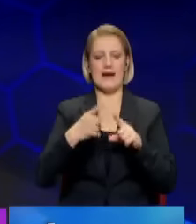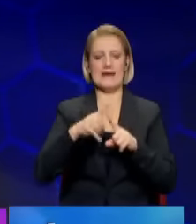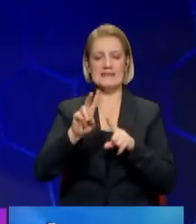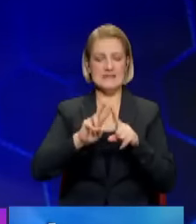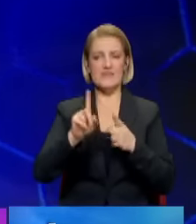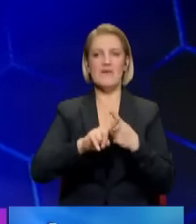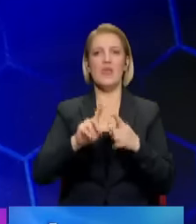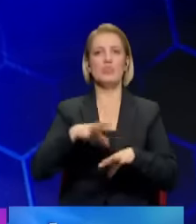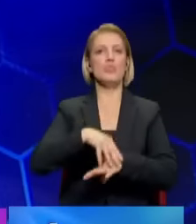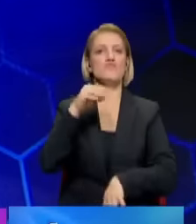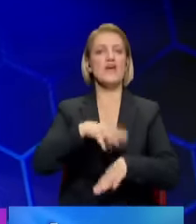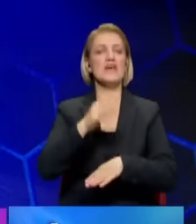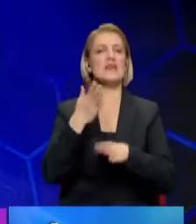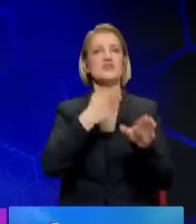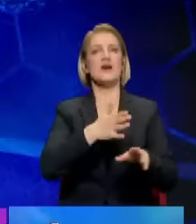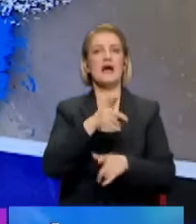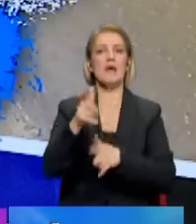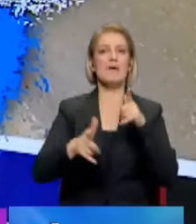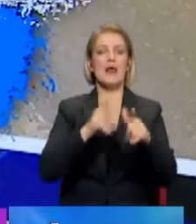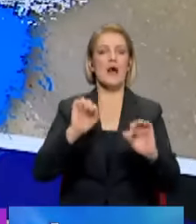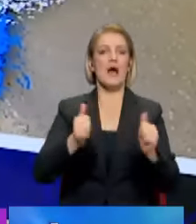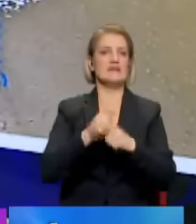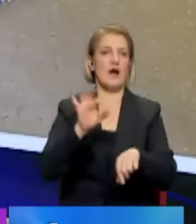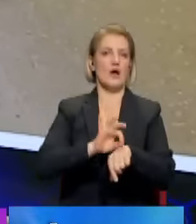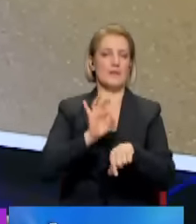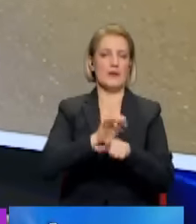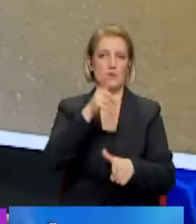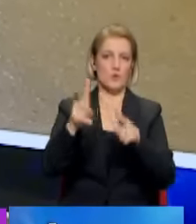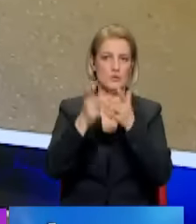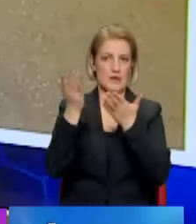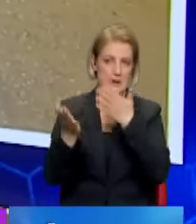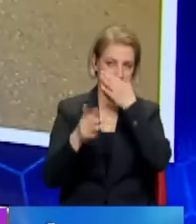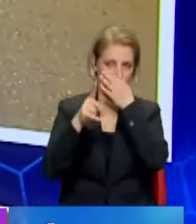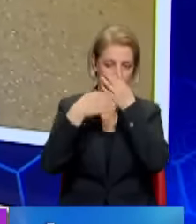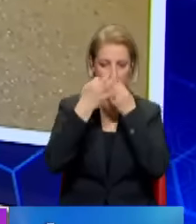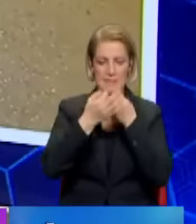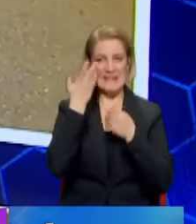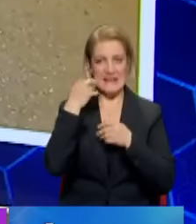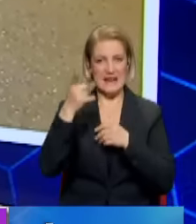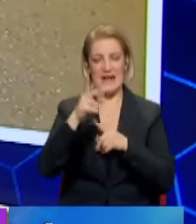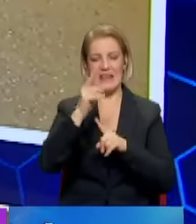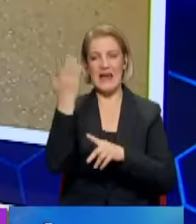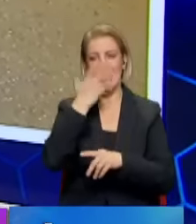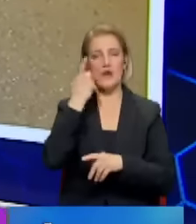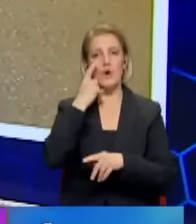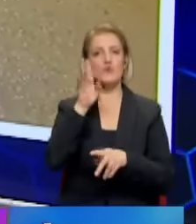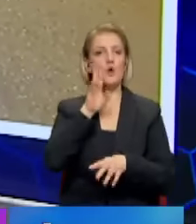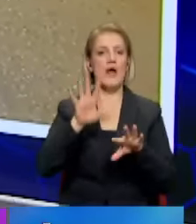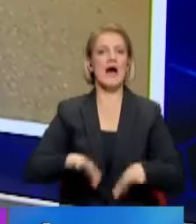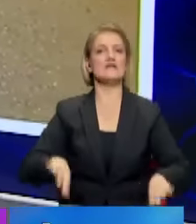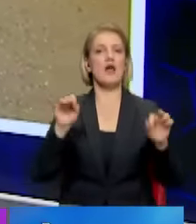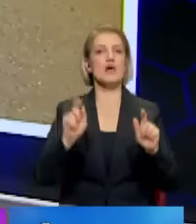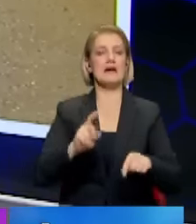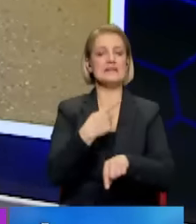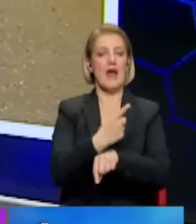Nevşehir'e gideceğiz. Kameralara yansıyan kaza anlarının görüntüleri olacak. Biz o haberi izlerken İlker Karagöz son hazırlıklarını yapıyor. Saniyeler